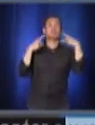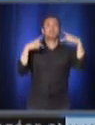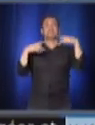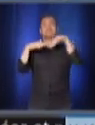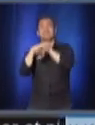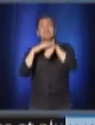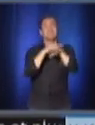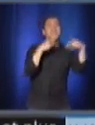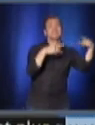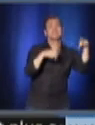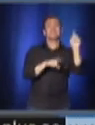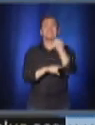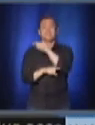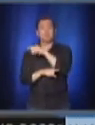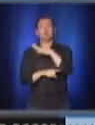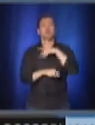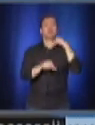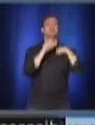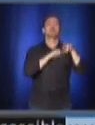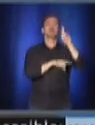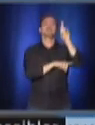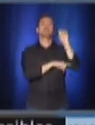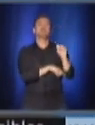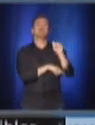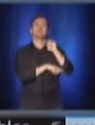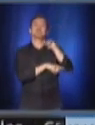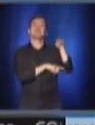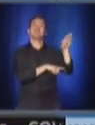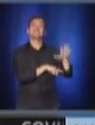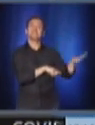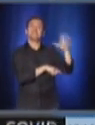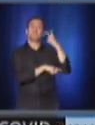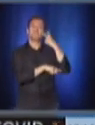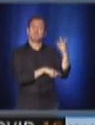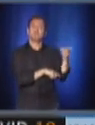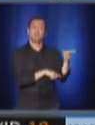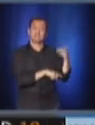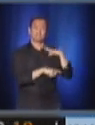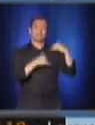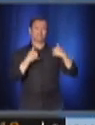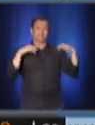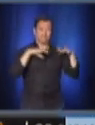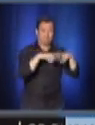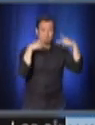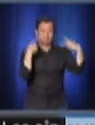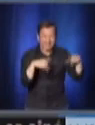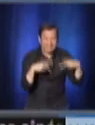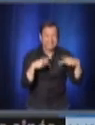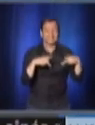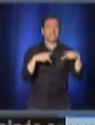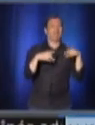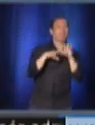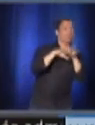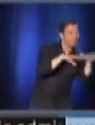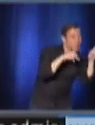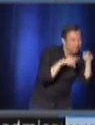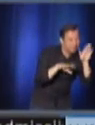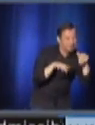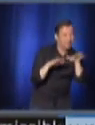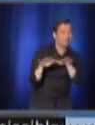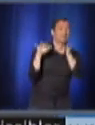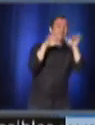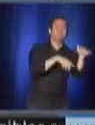un groupe de jeunes qui se connaissent, qui ont fait 2 parties à la maison, puis qu'après ça, ils sont allés au bar une autre journée. Donc, ça veut dire que aussi,